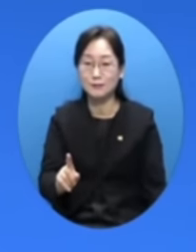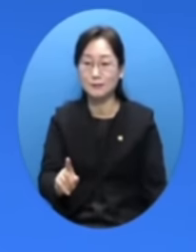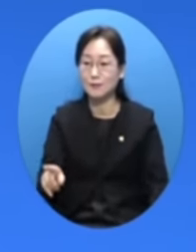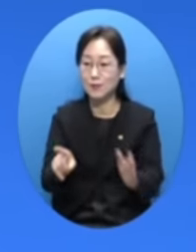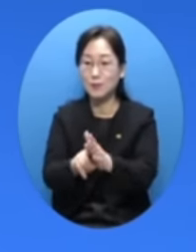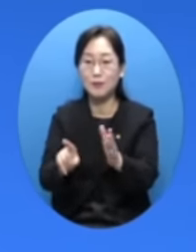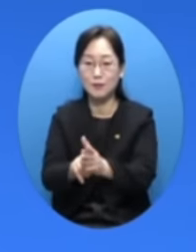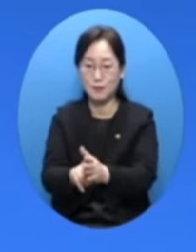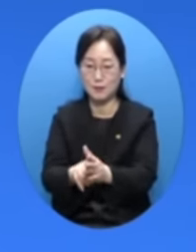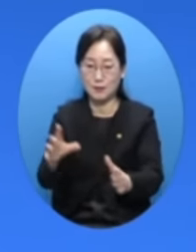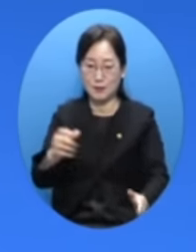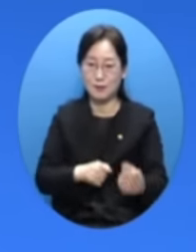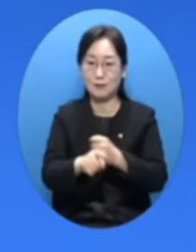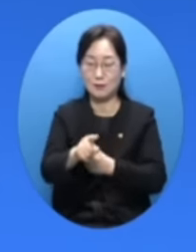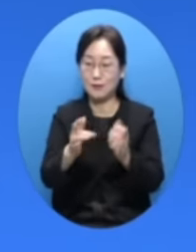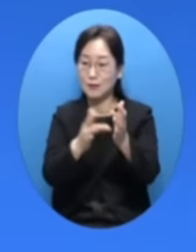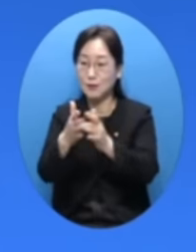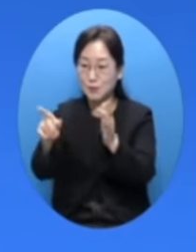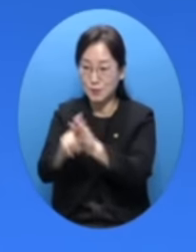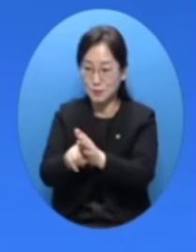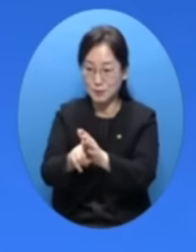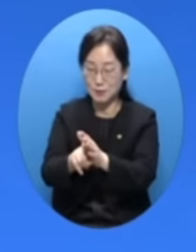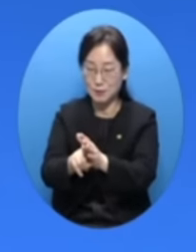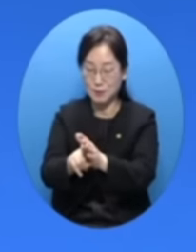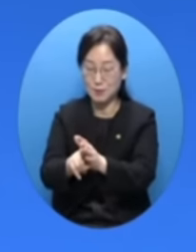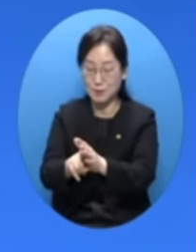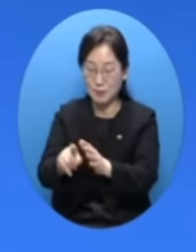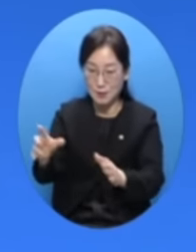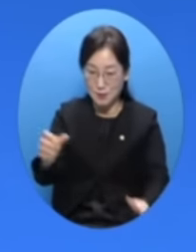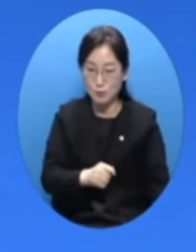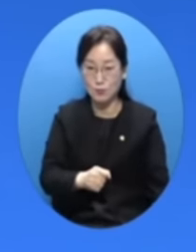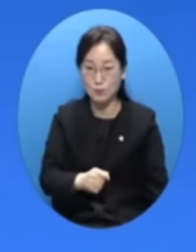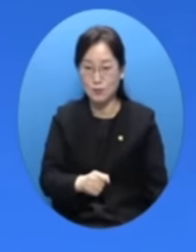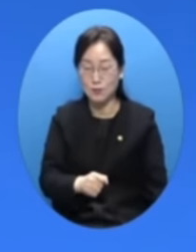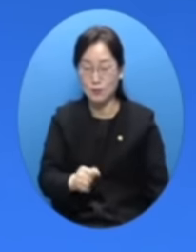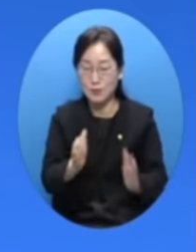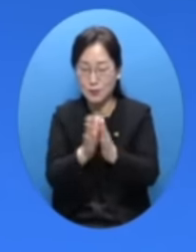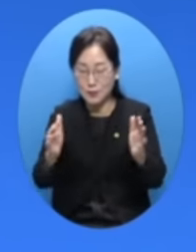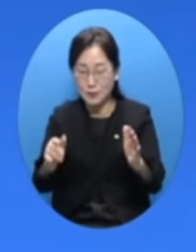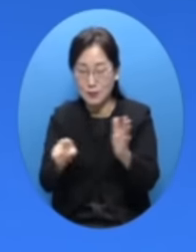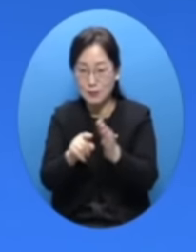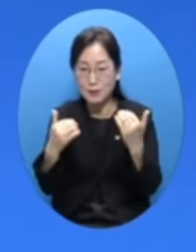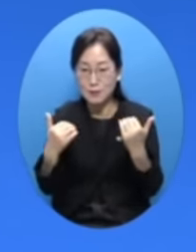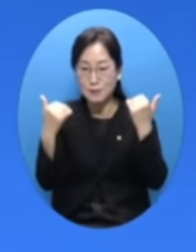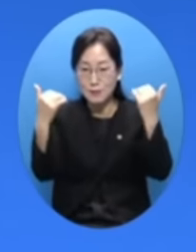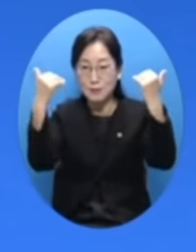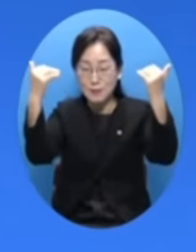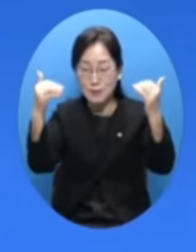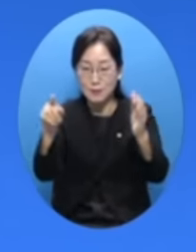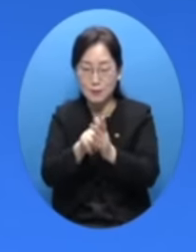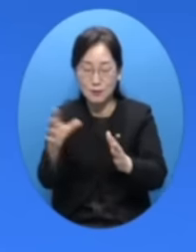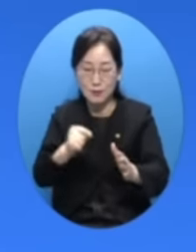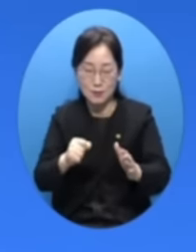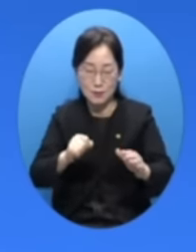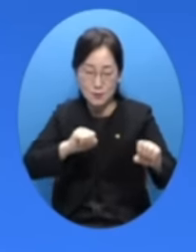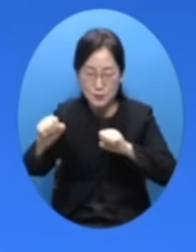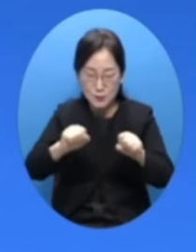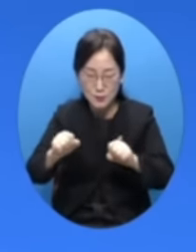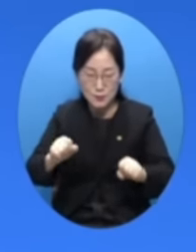믿음의 생활입니다. 예수를 믿음으로 출발해서 믿음으로 그 신앙에 성장이 있고 믿음을 통해서 위대한 역사를 이루는